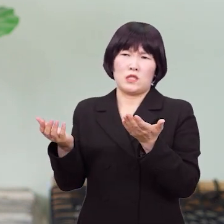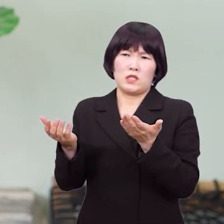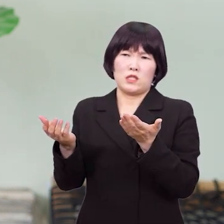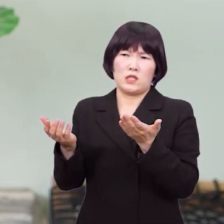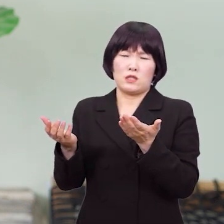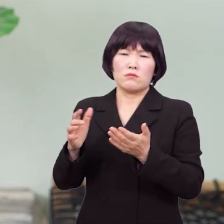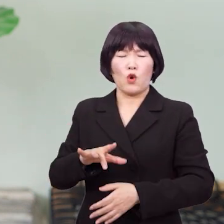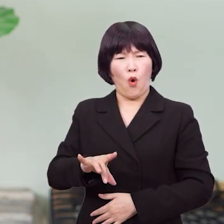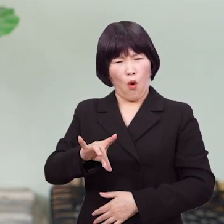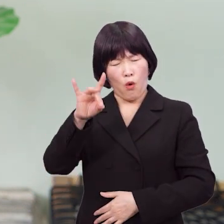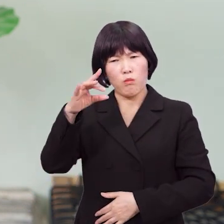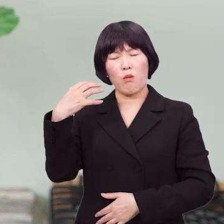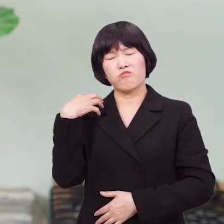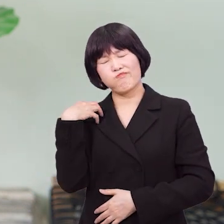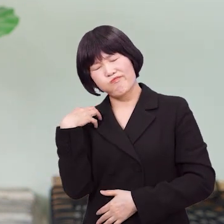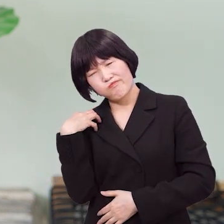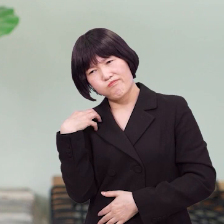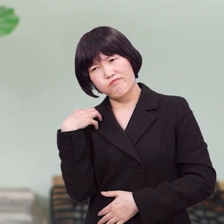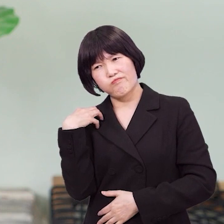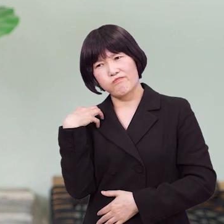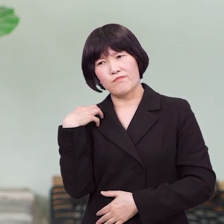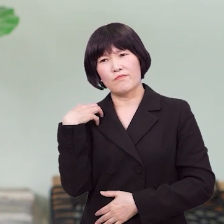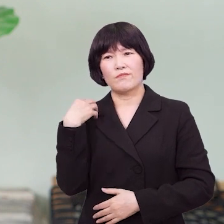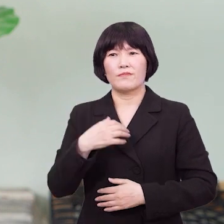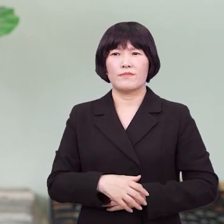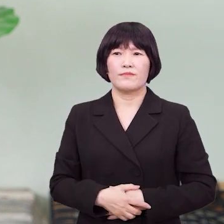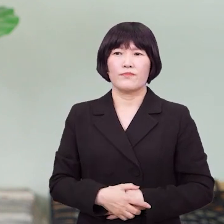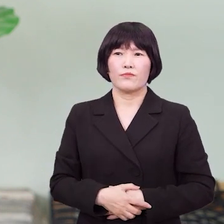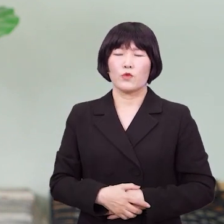것이 처음에는 부담되고